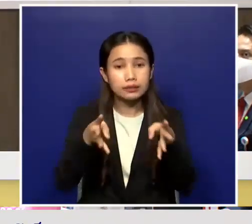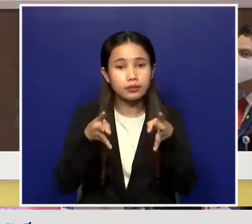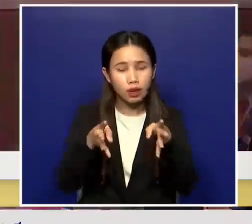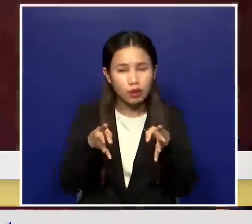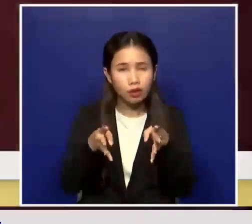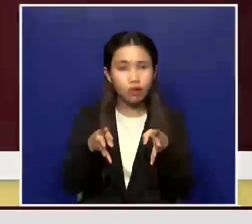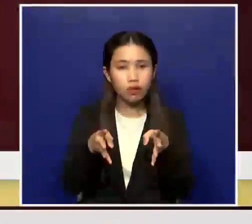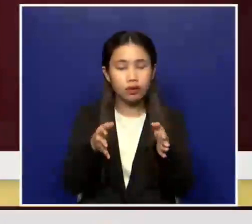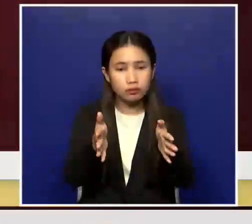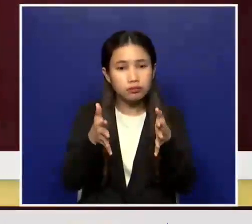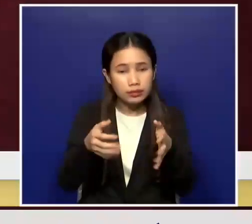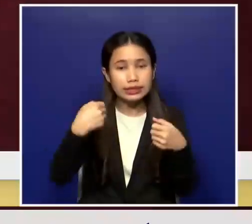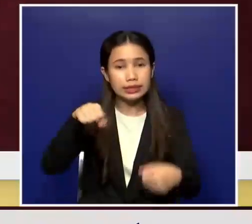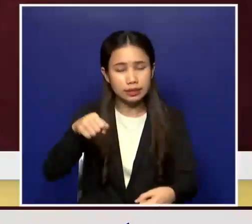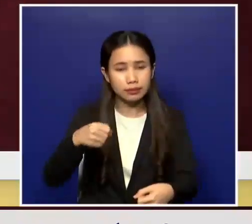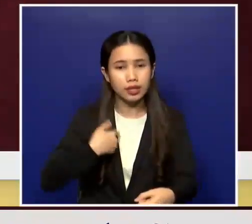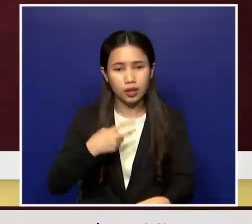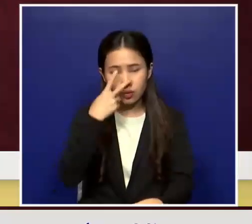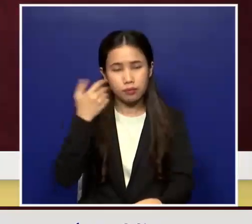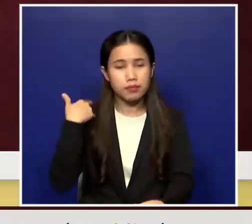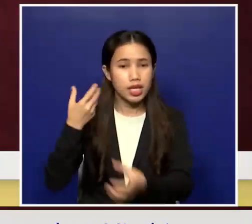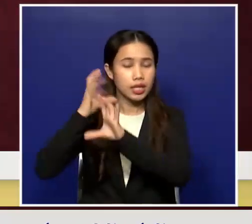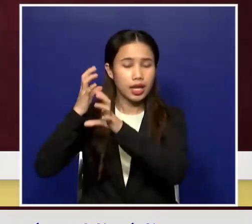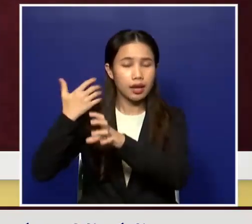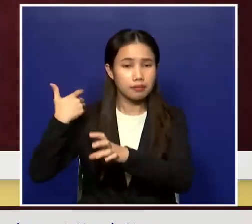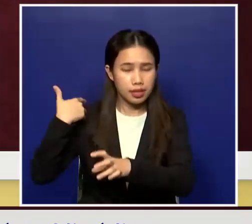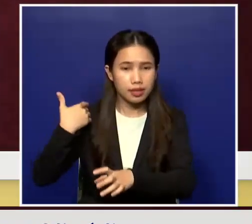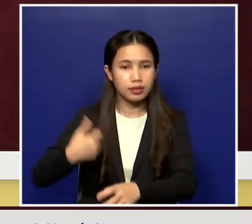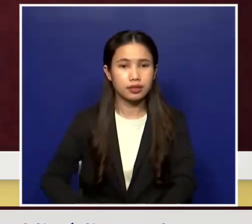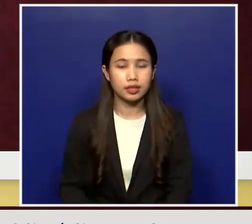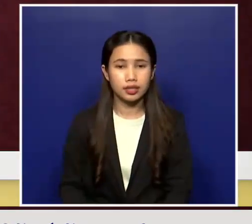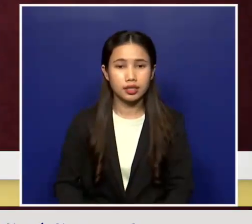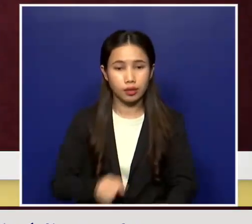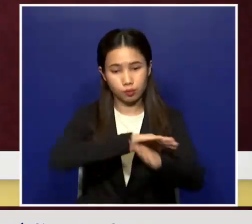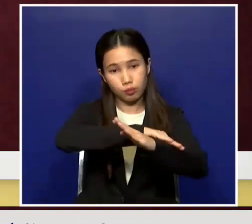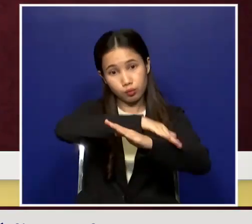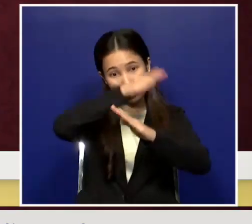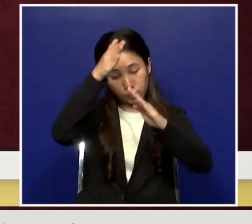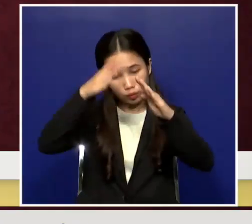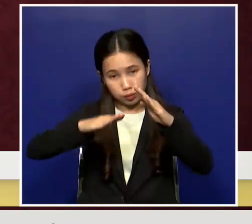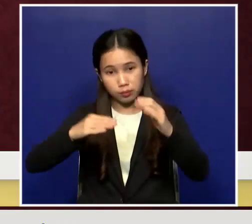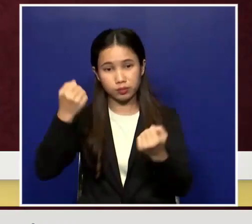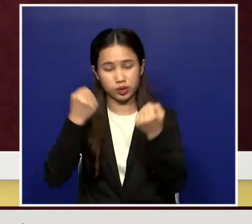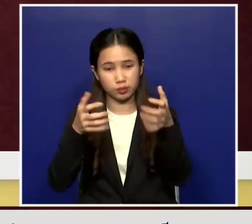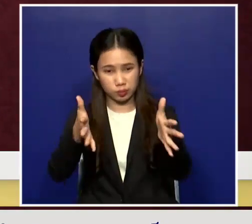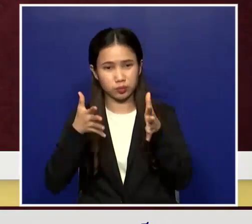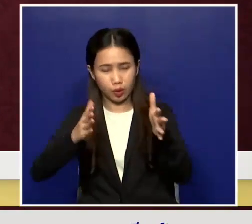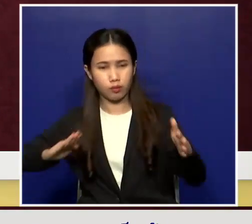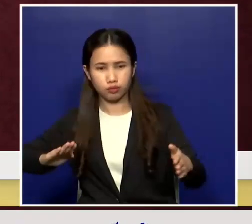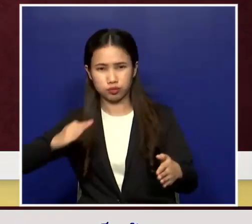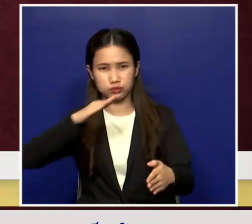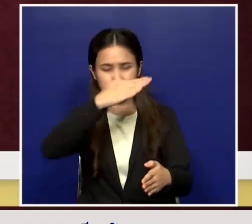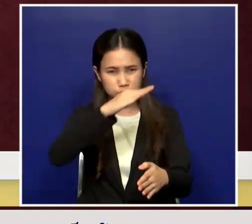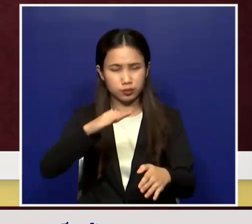สมัยก่อนเขามีหนังเรื่องพยัคฆ์ร้ายไทยถีบจำได้ไหม10ล้อขึ้นเขาเนี่ยมันช้าจนในพวกโจรเนี่ยขึ้นไปถีบของลงมาจากรถ